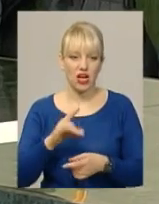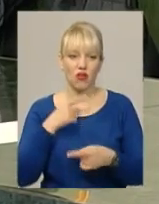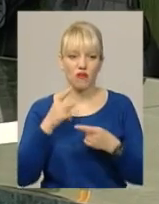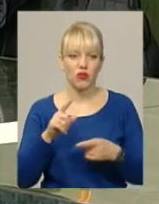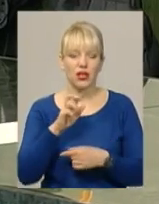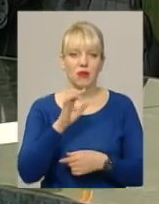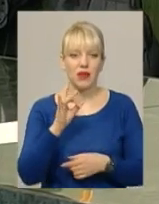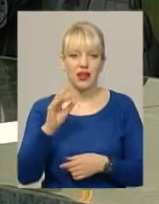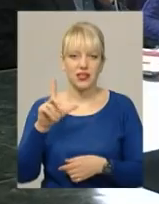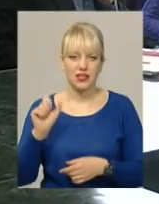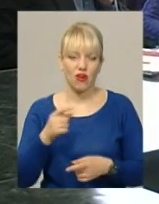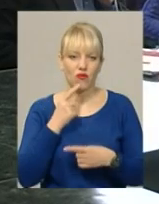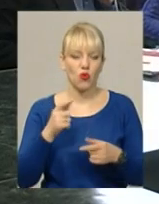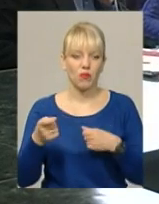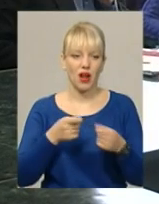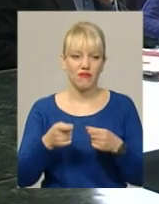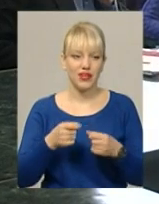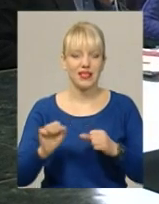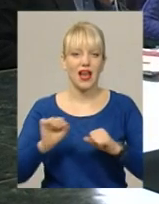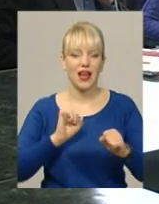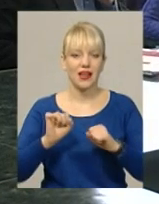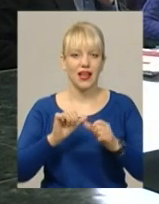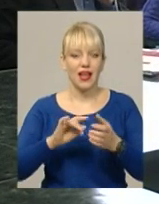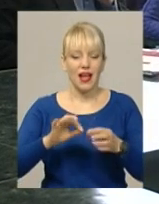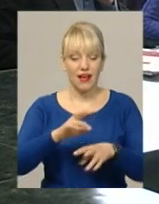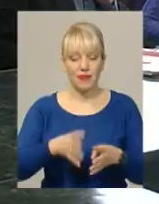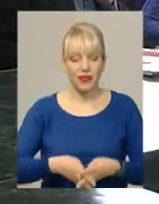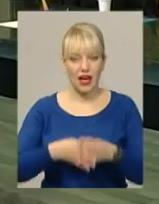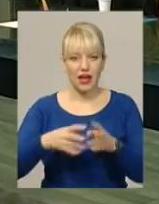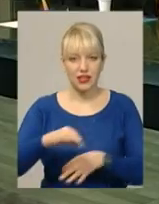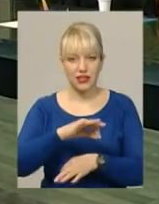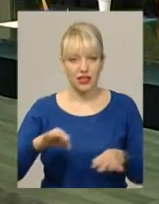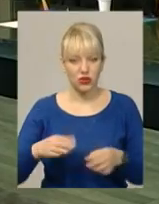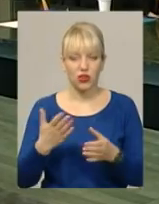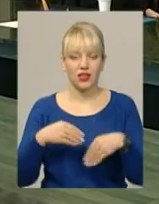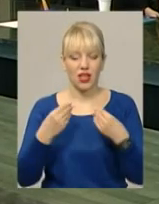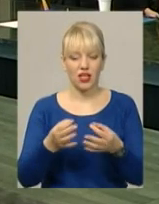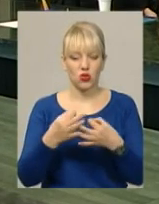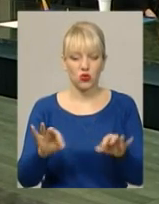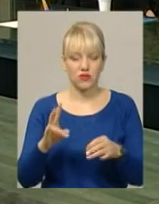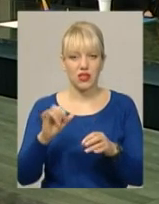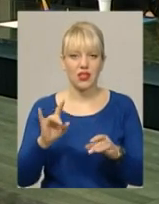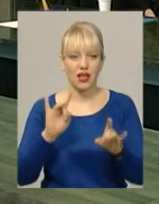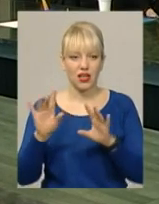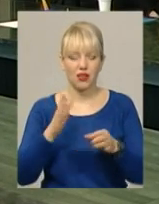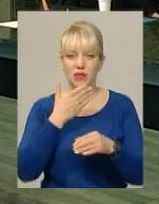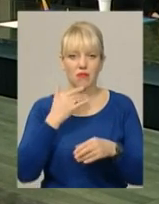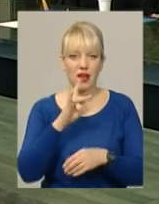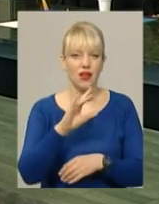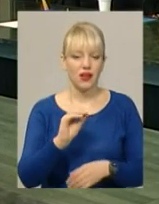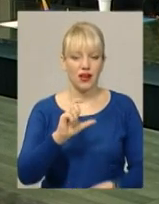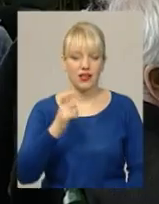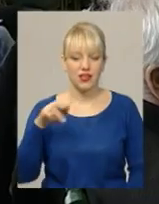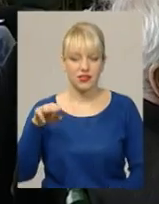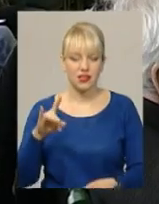зазначає, управління архітектури, яке надає дозволи на розміщення рекламних конструкцій, наразі не має реєстру. А це, на її думку, дає